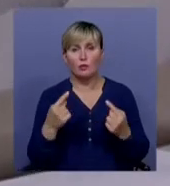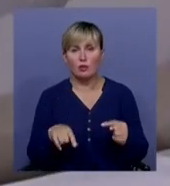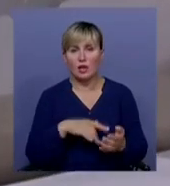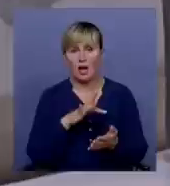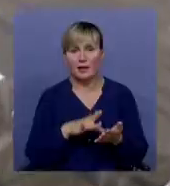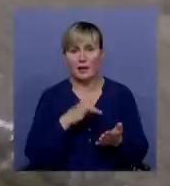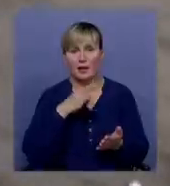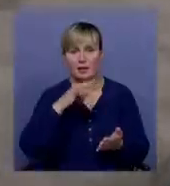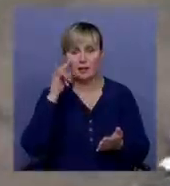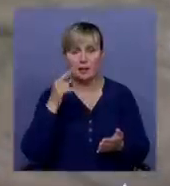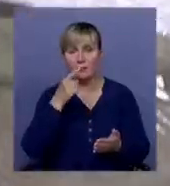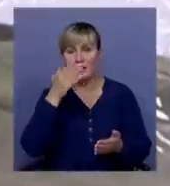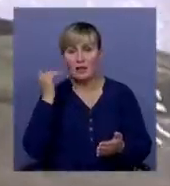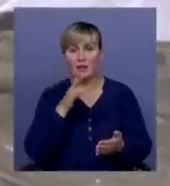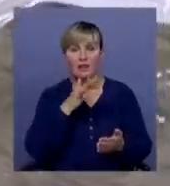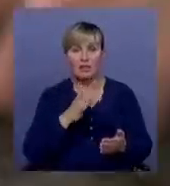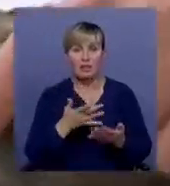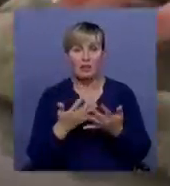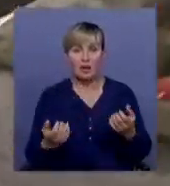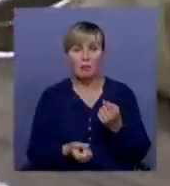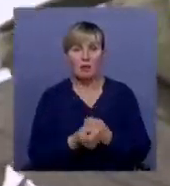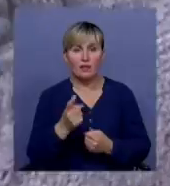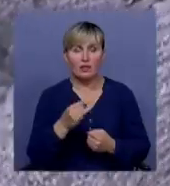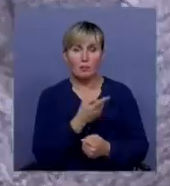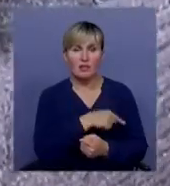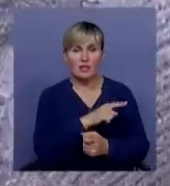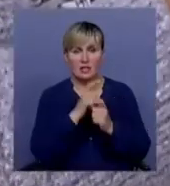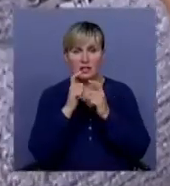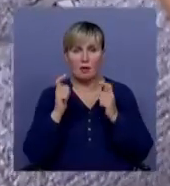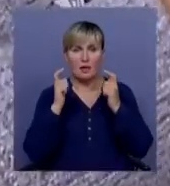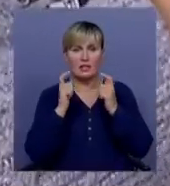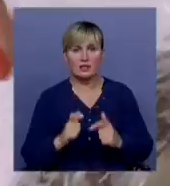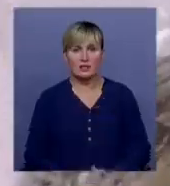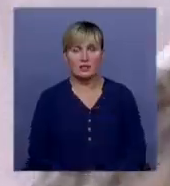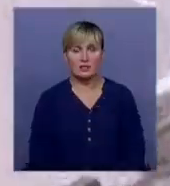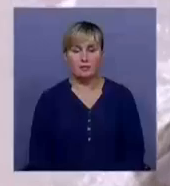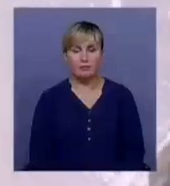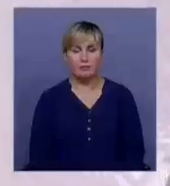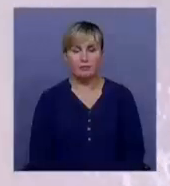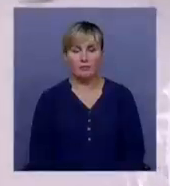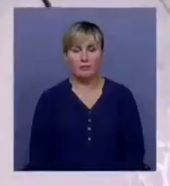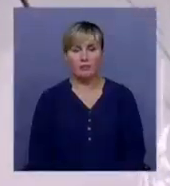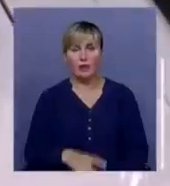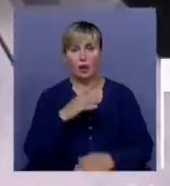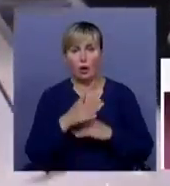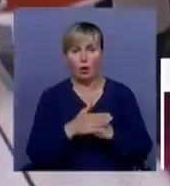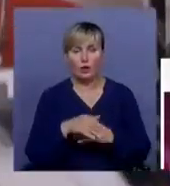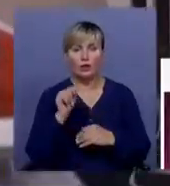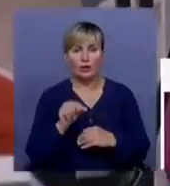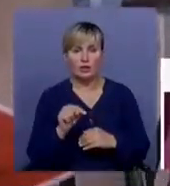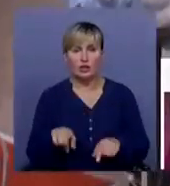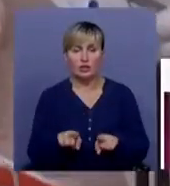городах Казахстана. С недавнего времени в ассортименте появились медицинские маски. Швейная фабрика шьет около 1000 вот таких